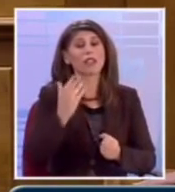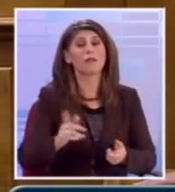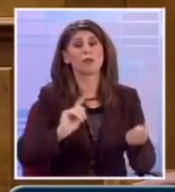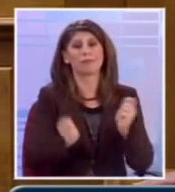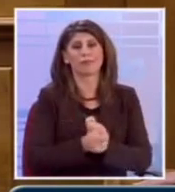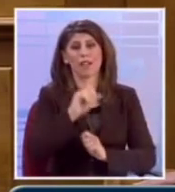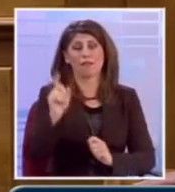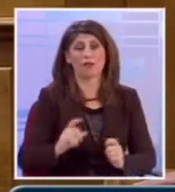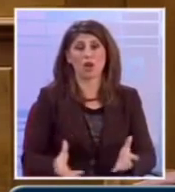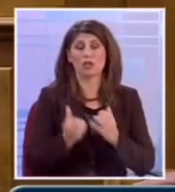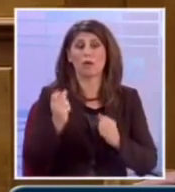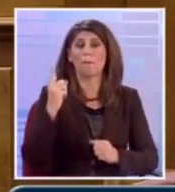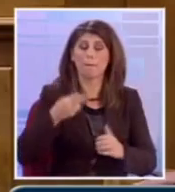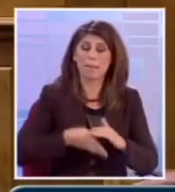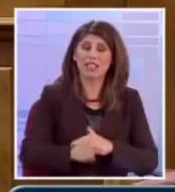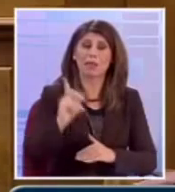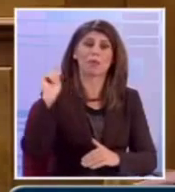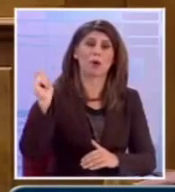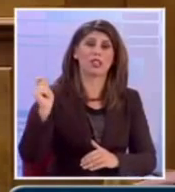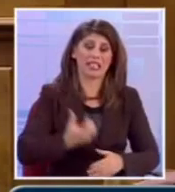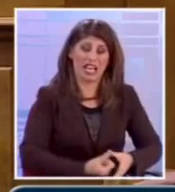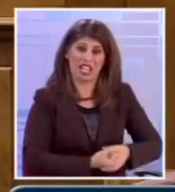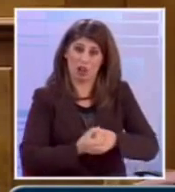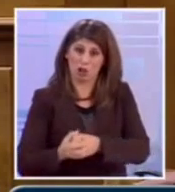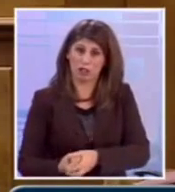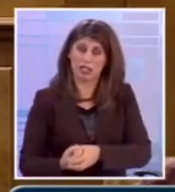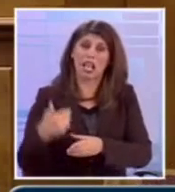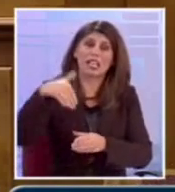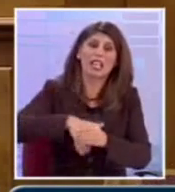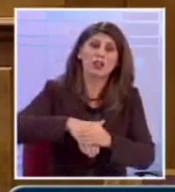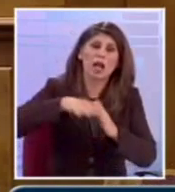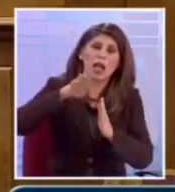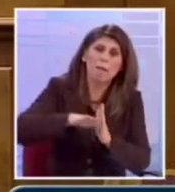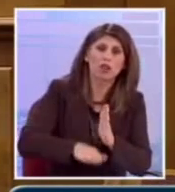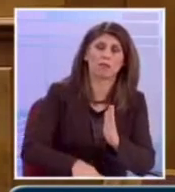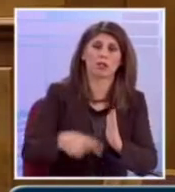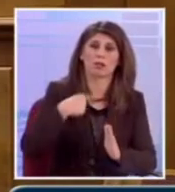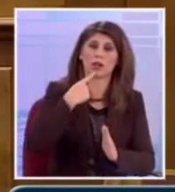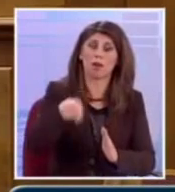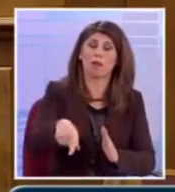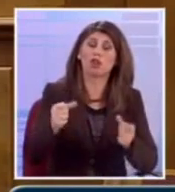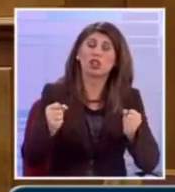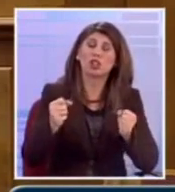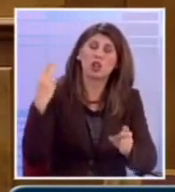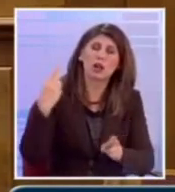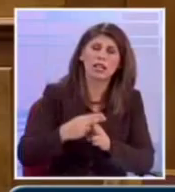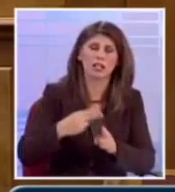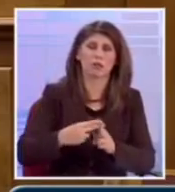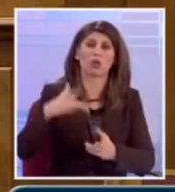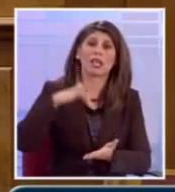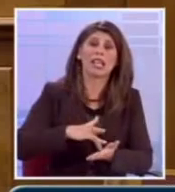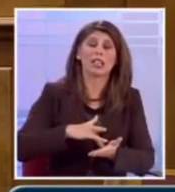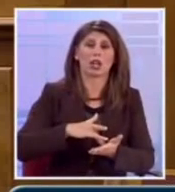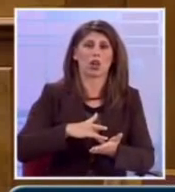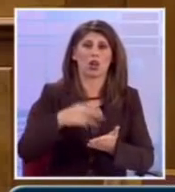βιώσιμο μέσα από μία πολιτική λιτότητας και εσωτερικής υποτίμησης. και λέγαμε ότι αυτό είναι το κρίσιμο, είναι το κομβικό